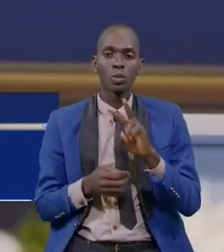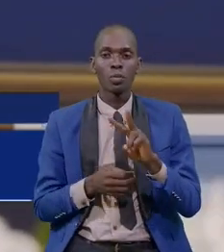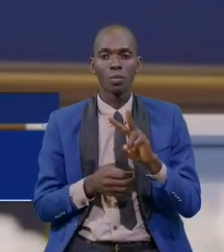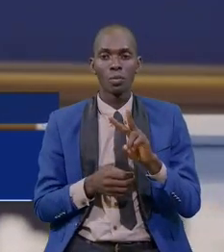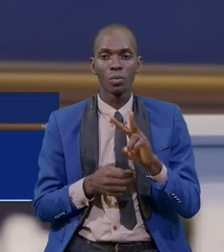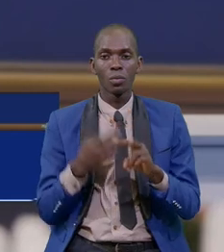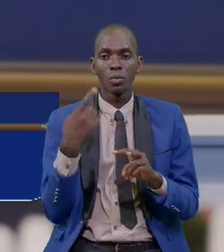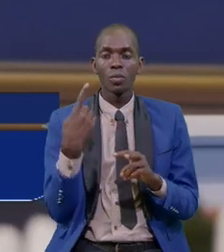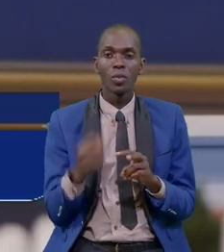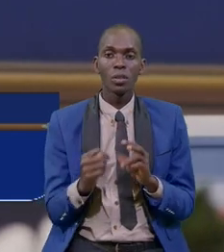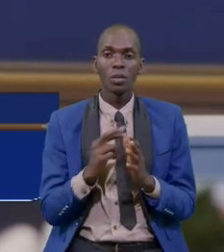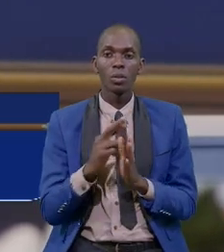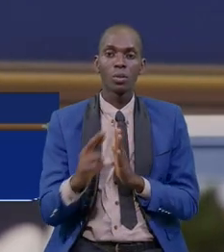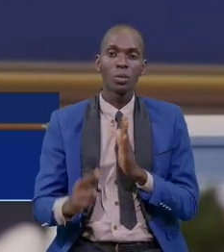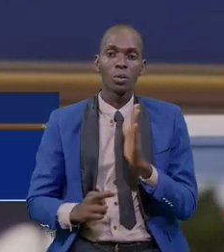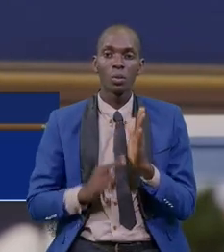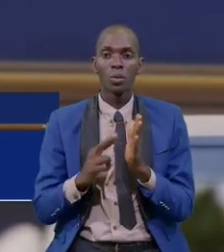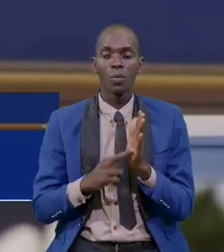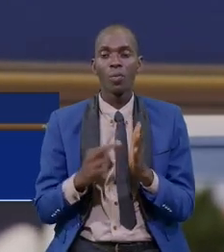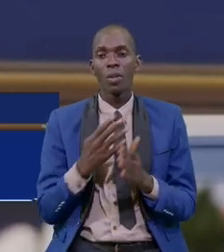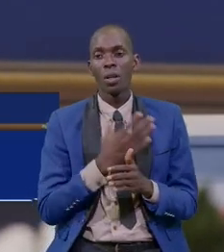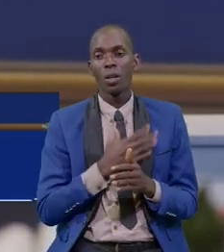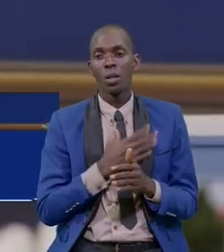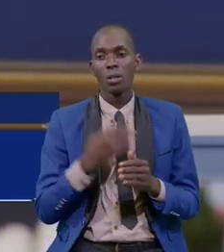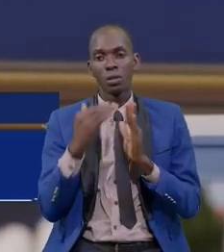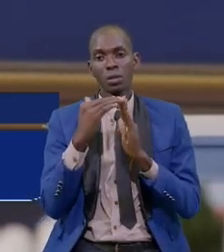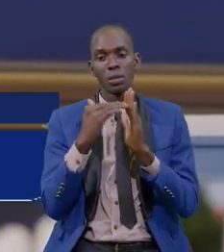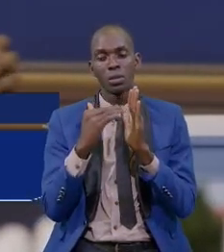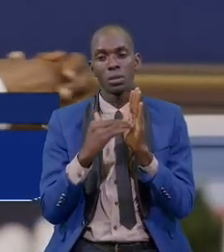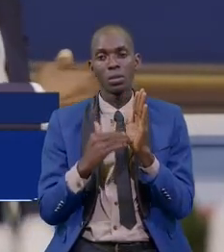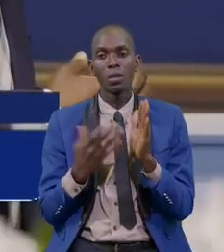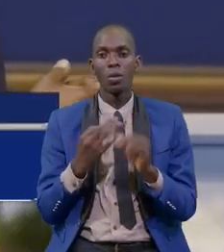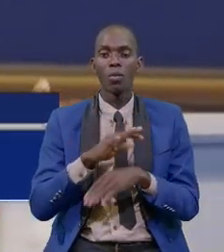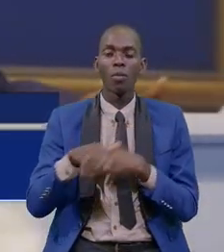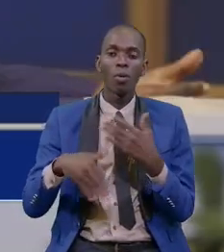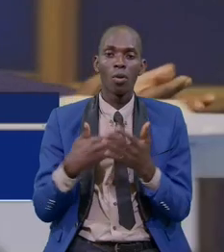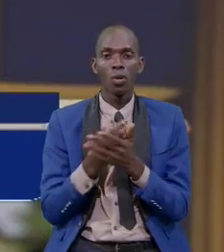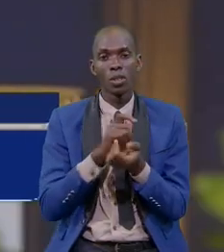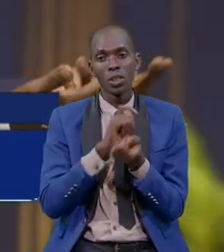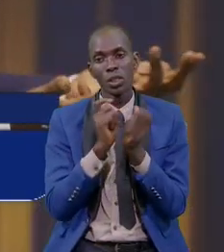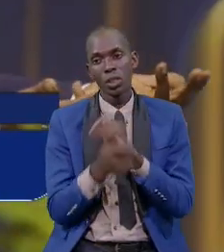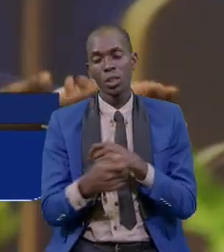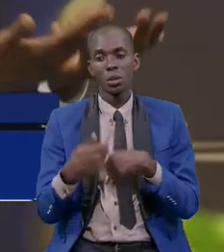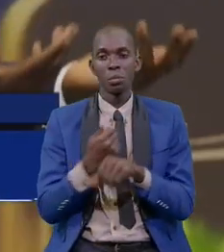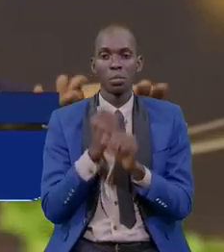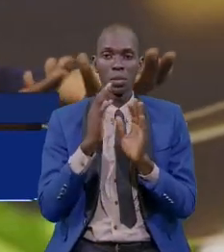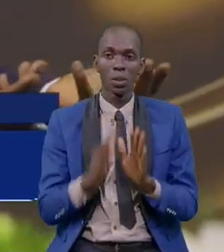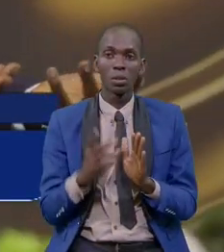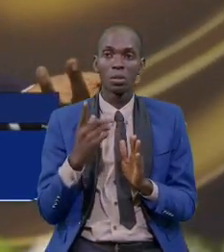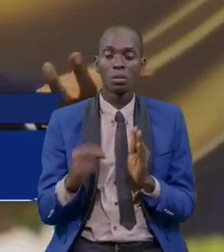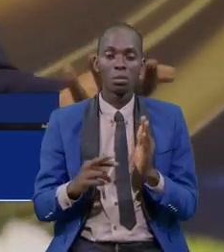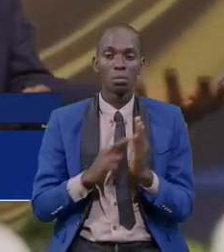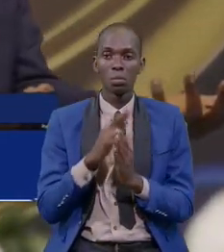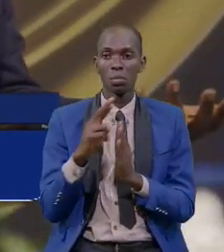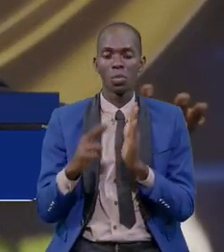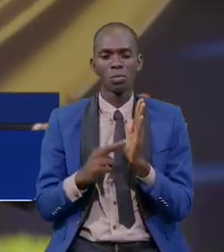parlerons du rôle et la ligne de tous les acteurs de changement. Le rôle, qu'est-ce que je